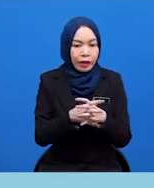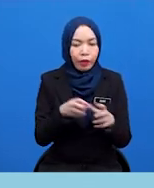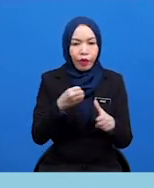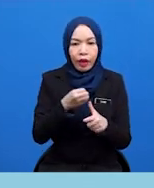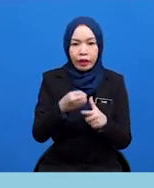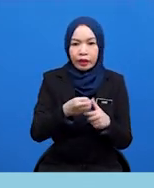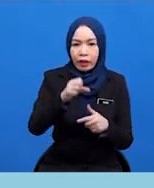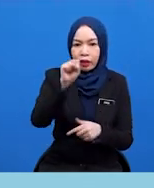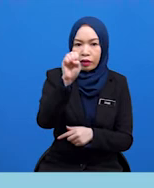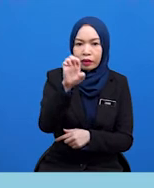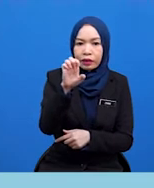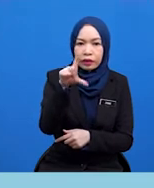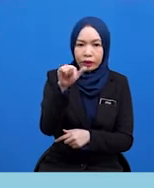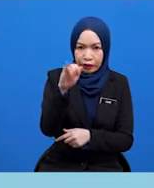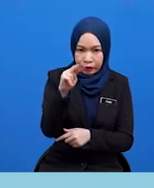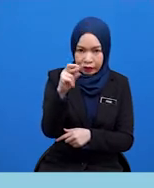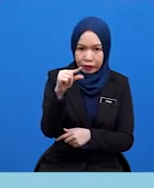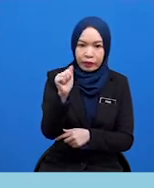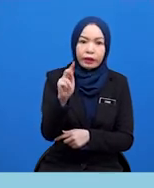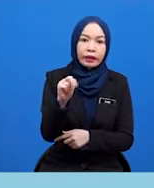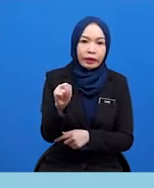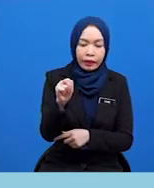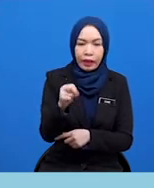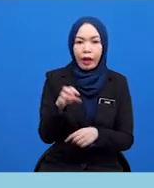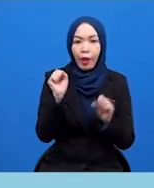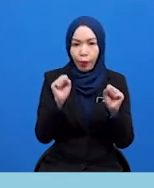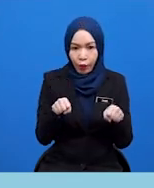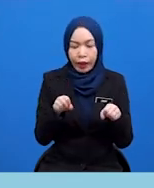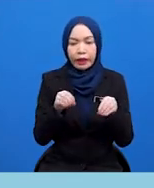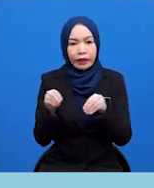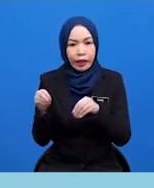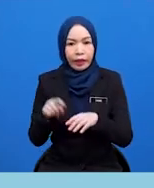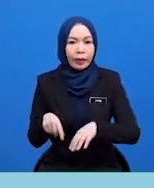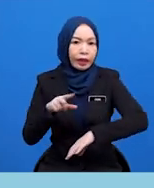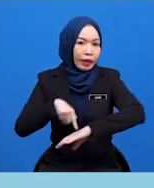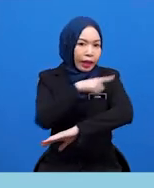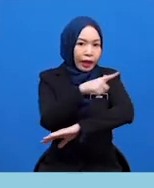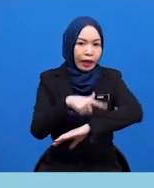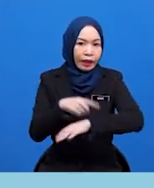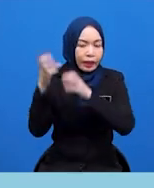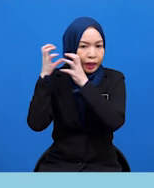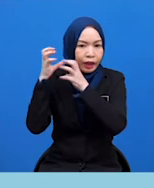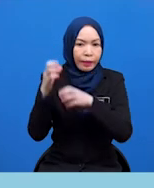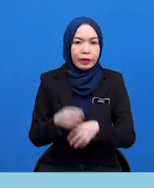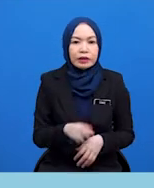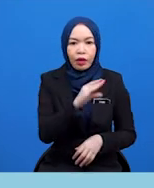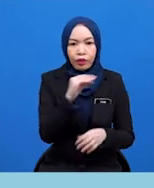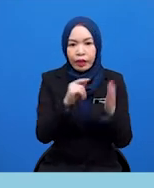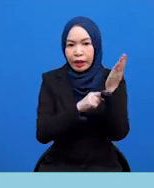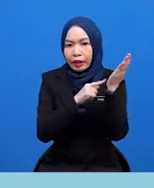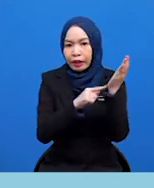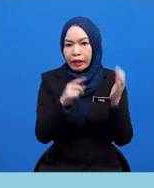Tanaman ini perlu ditanam di ladang kelapa sawit dan getah untuk mengimbangi nutrien